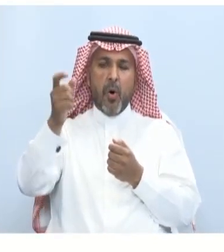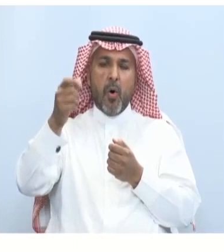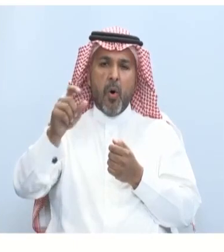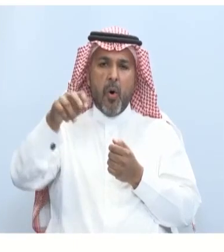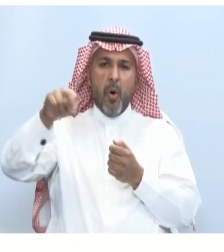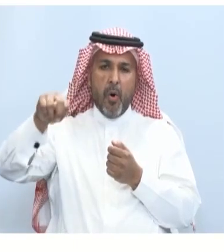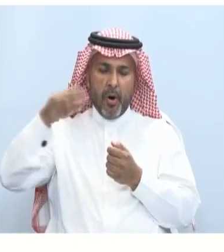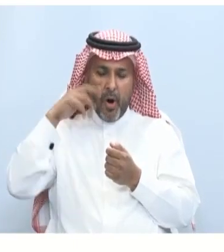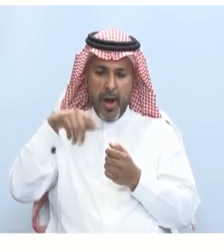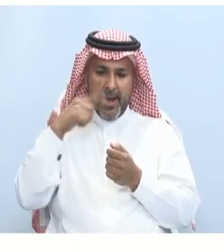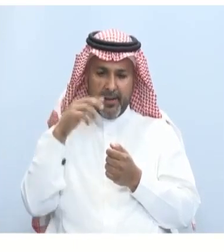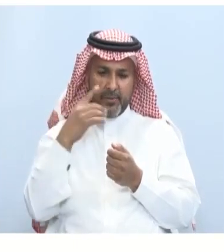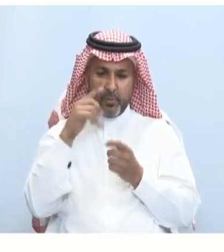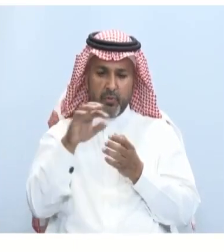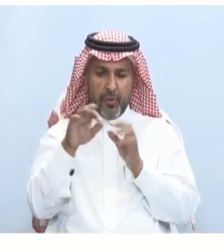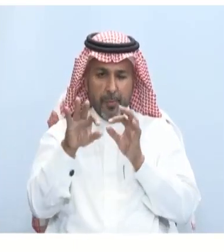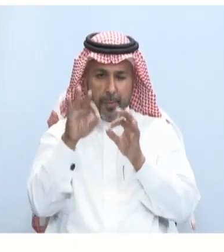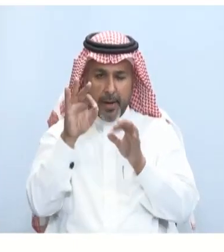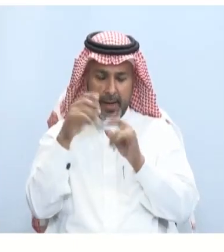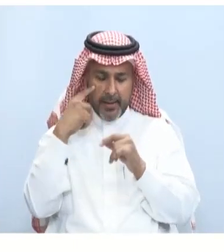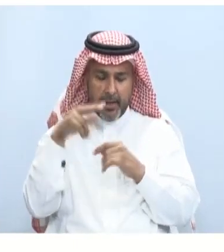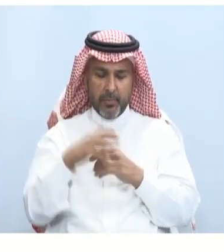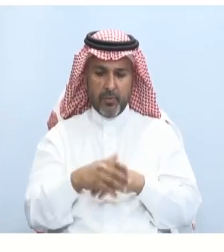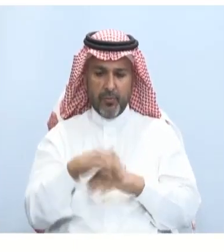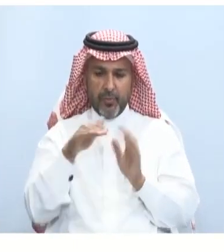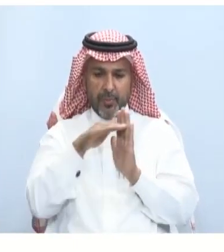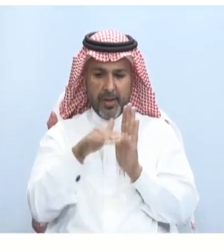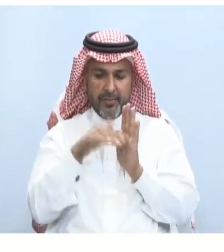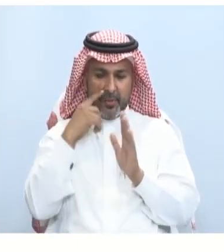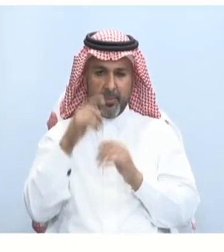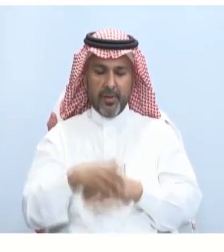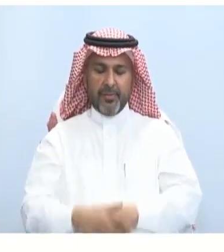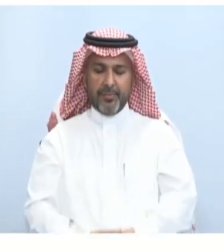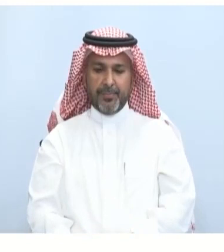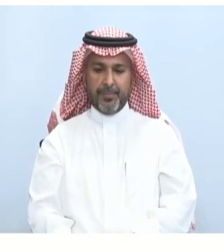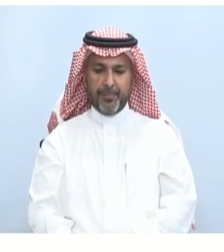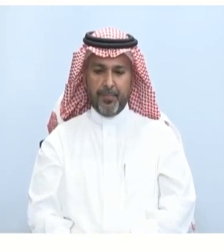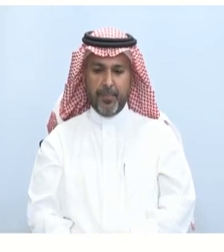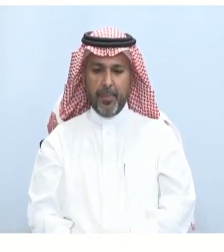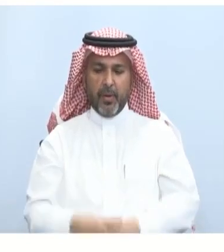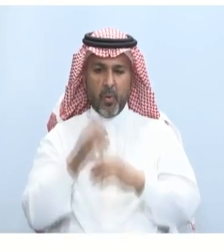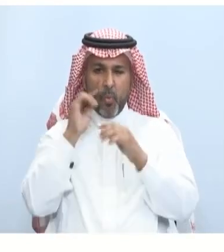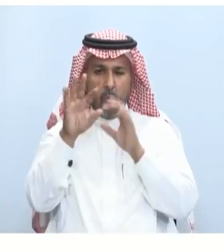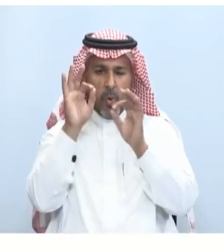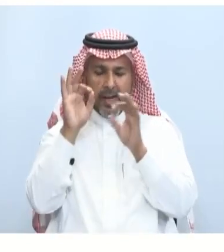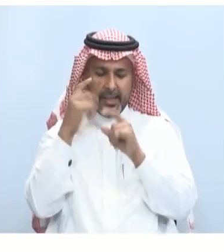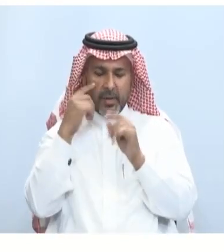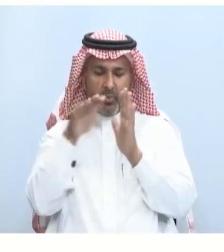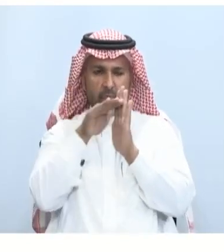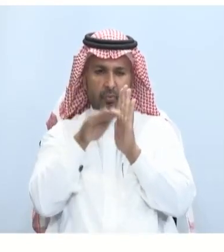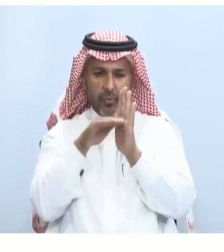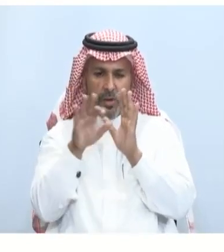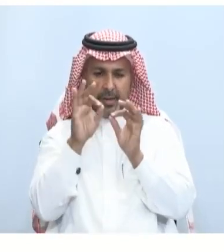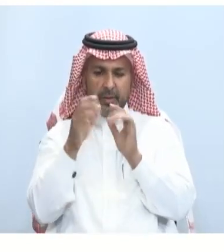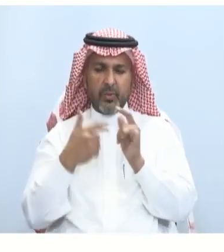ثم راح نختار اضافه تطبيق الحاسبه هذه الايقونته ثم راح نضغط منيو ونختار منها العمليات